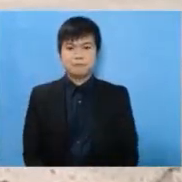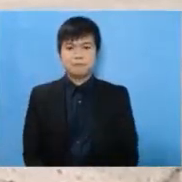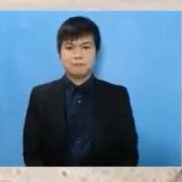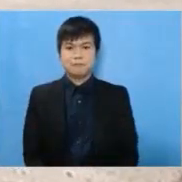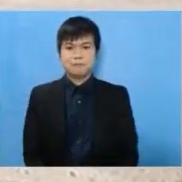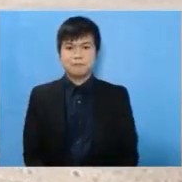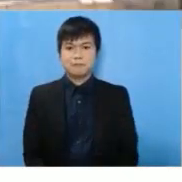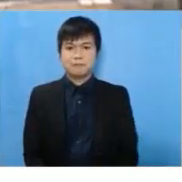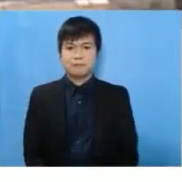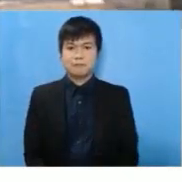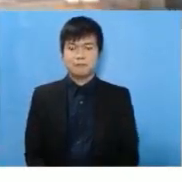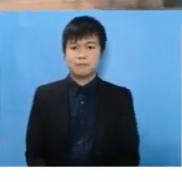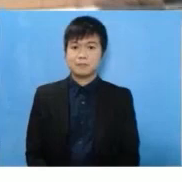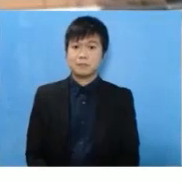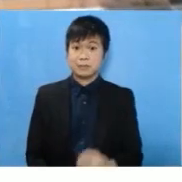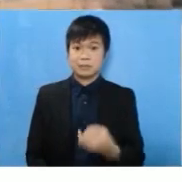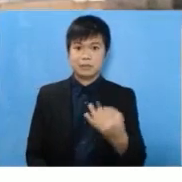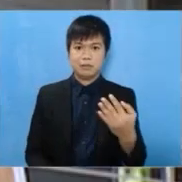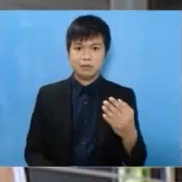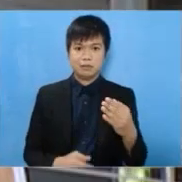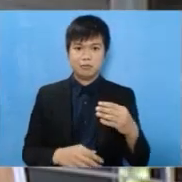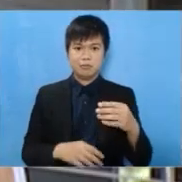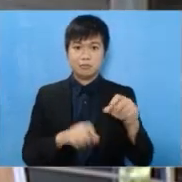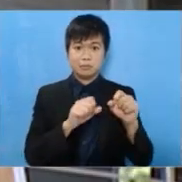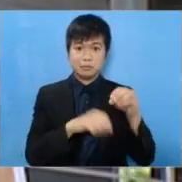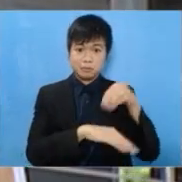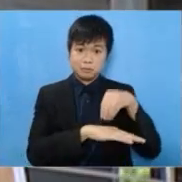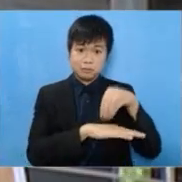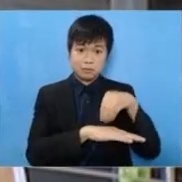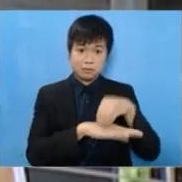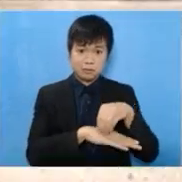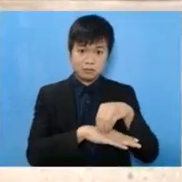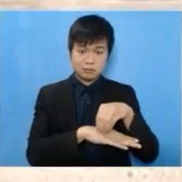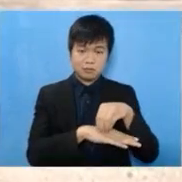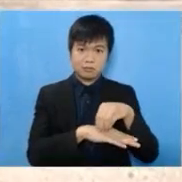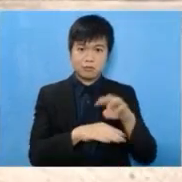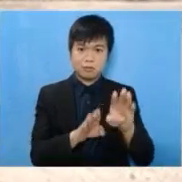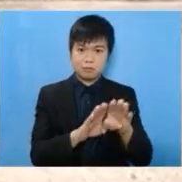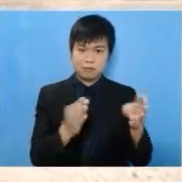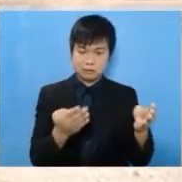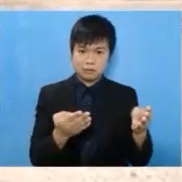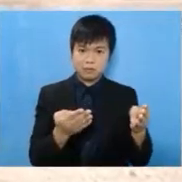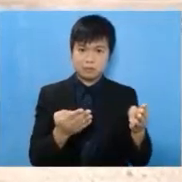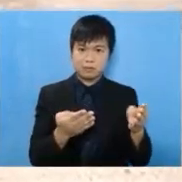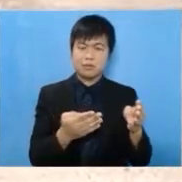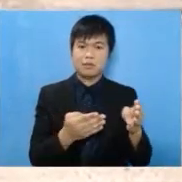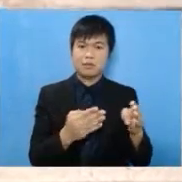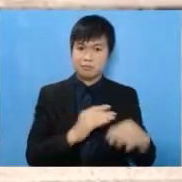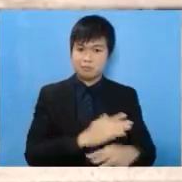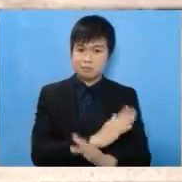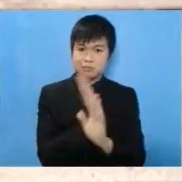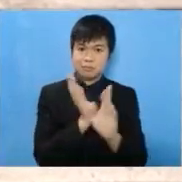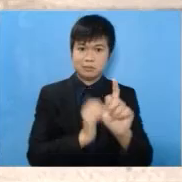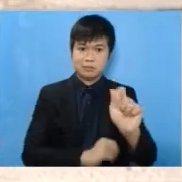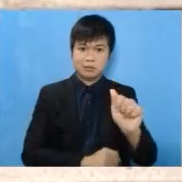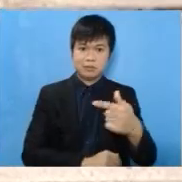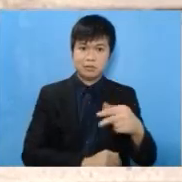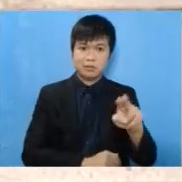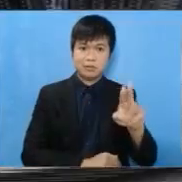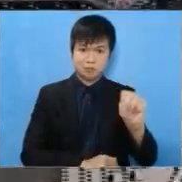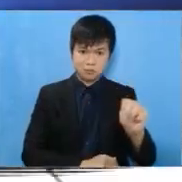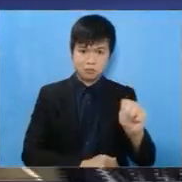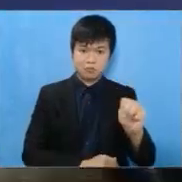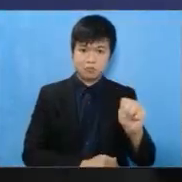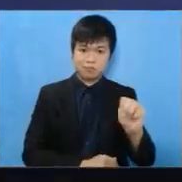Mangilan-ngilan na lang ang mga tindahang nag-ooperate ngayon sa Tagum City, Davao del Norte. Ang border checkpoints, mas istrikto na